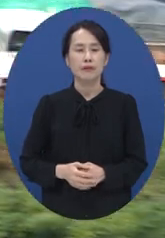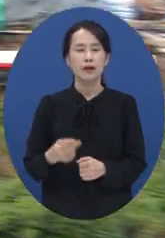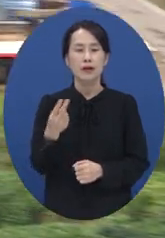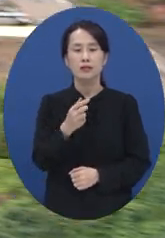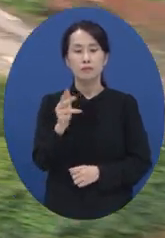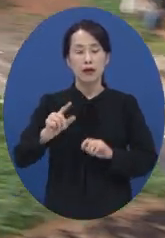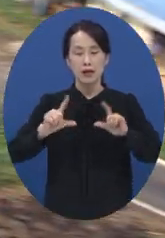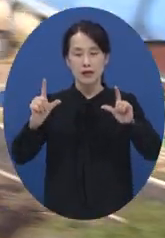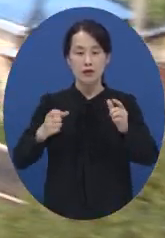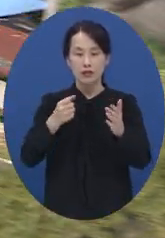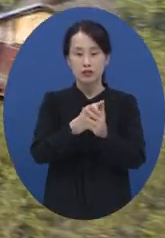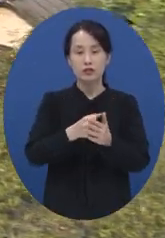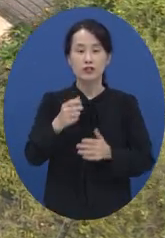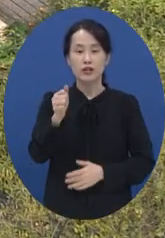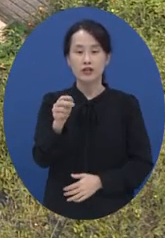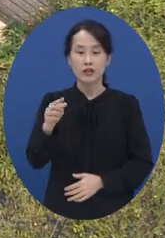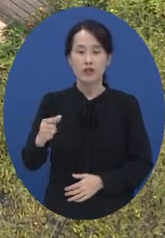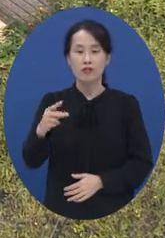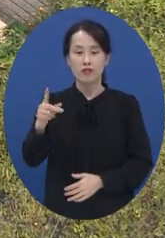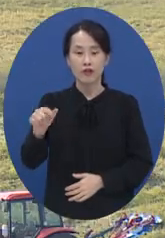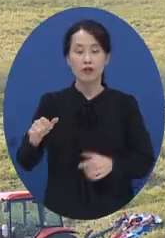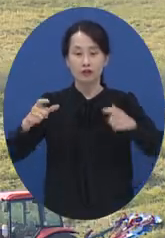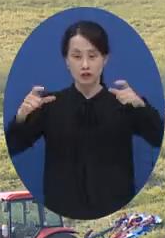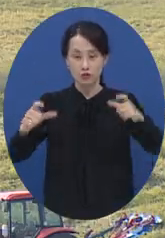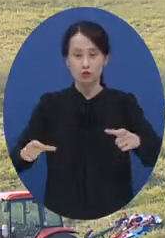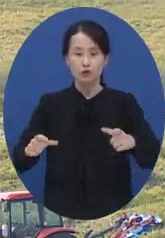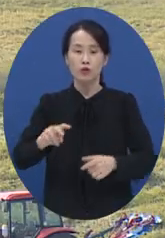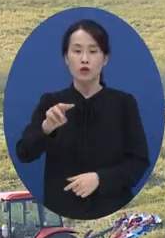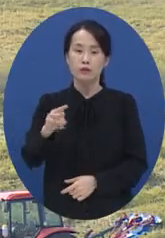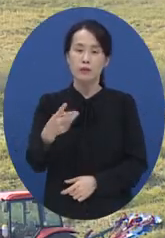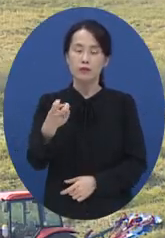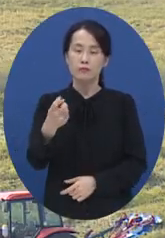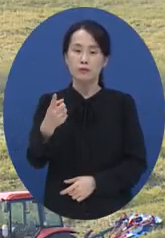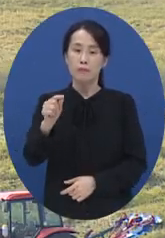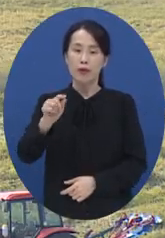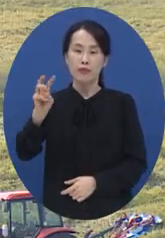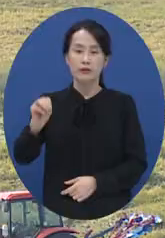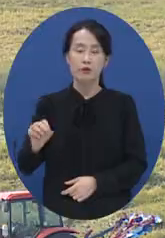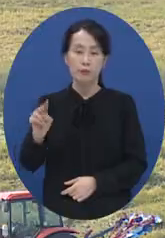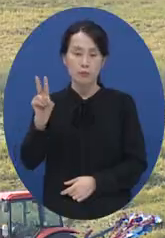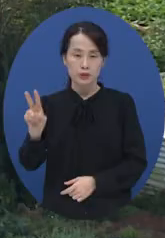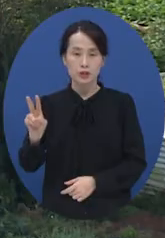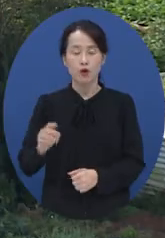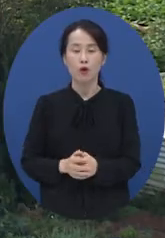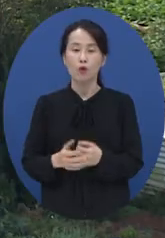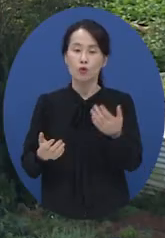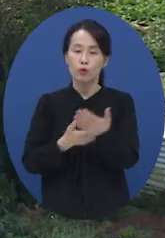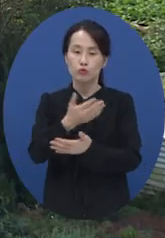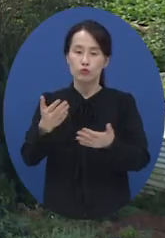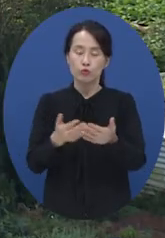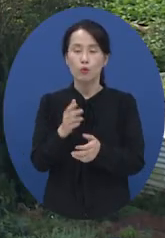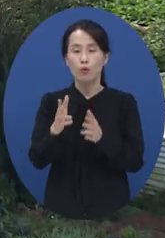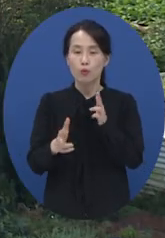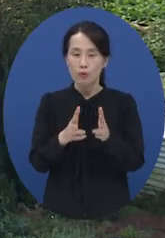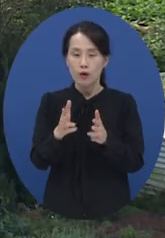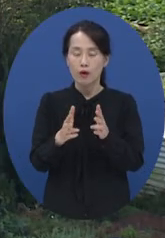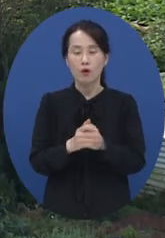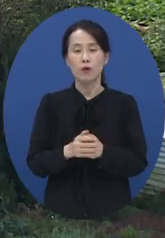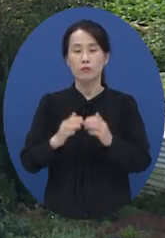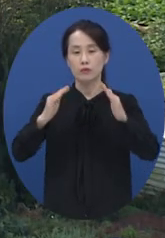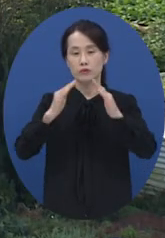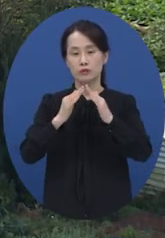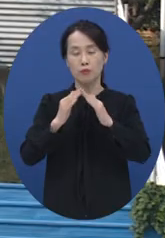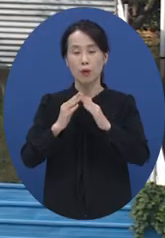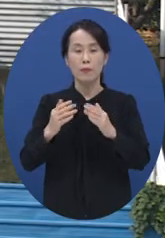지난 2008년 지정된 평택 1 덕지 겁니다 이를 30일 마녀 제곱미터 부지에 유통과 상업 주거 공공시설 등을 조성하는